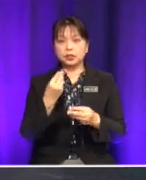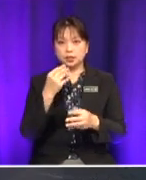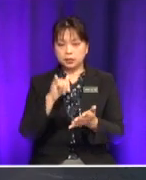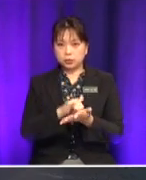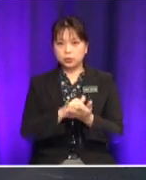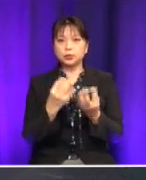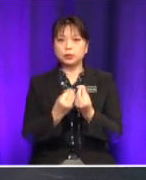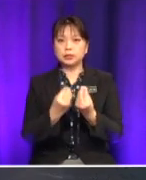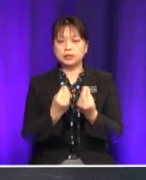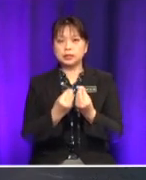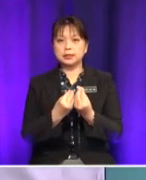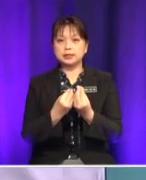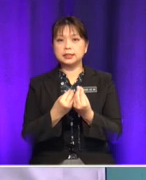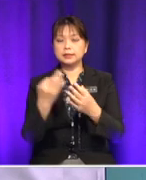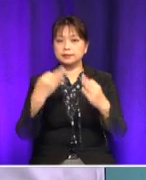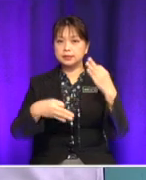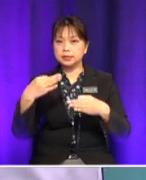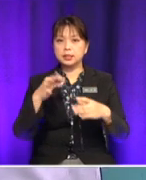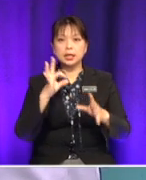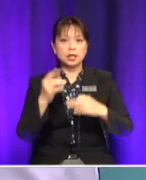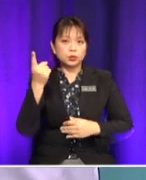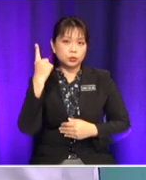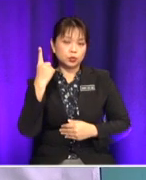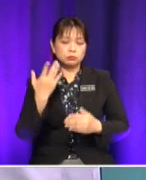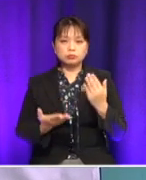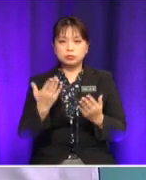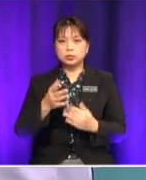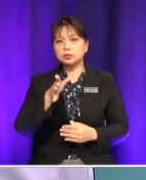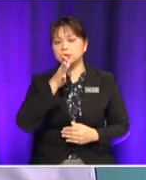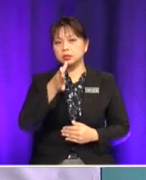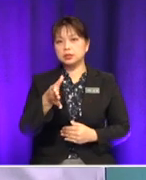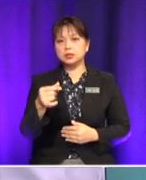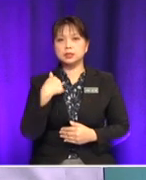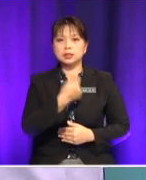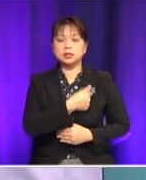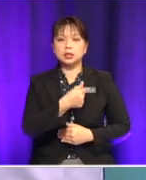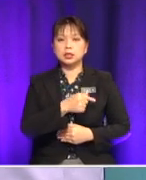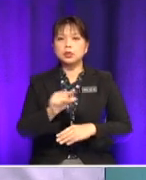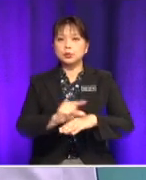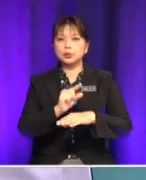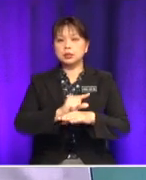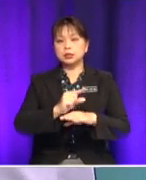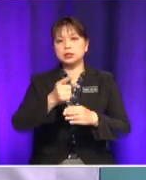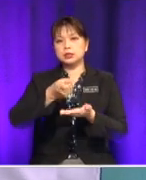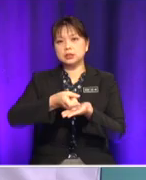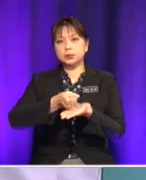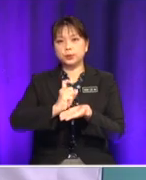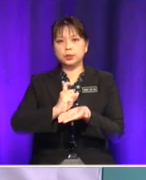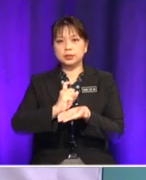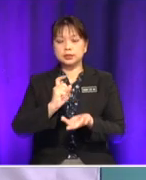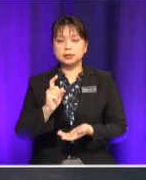kalau zaman dahulu mungkin nenek-nenek kita guna cawan suka dan Cawan